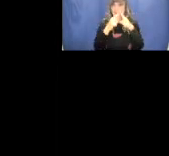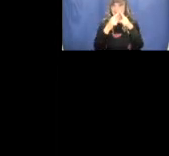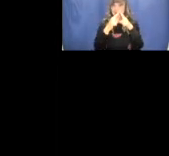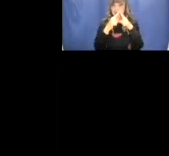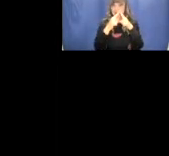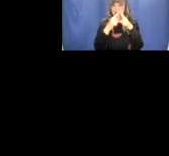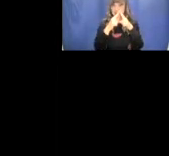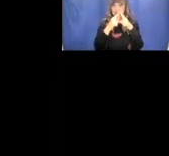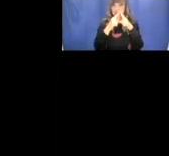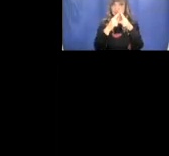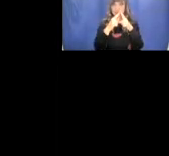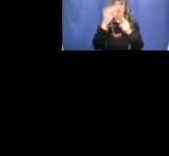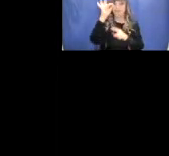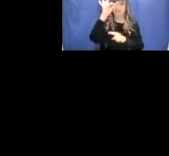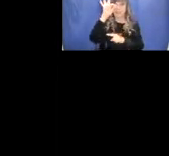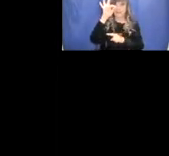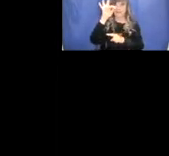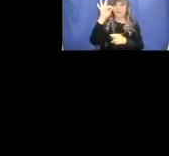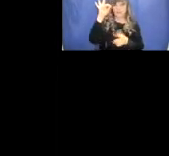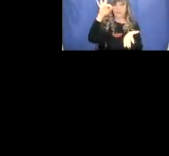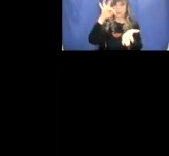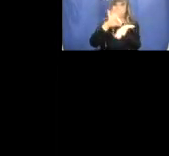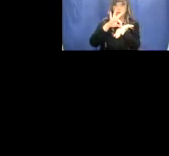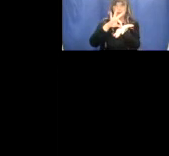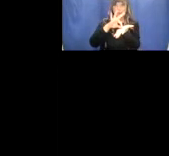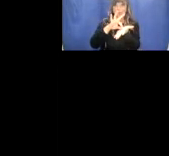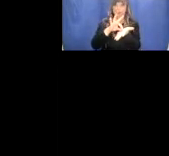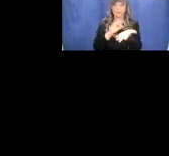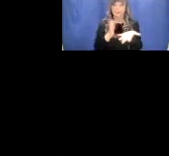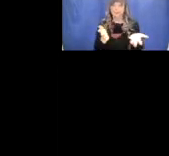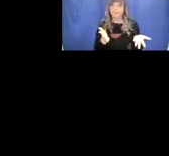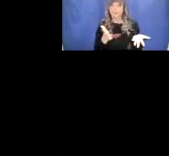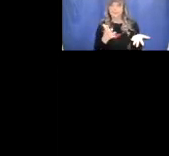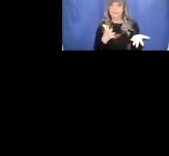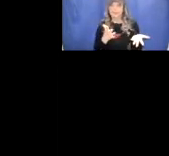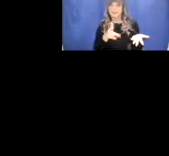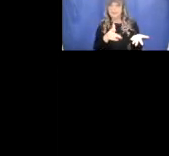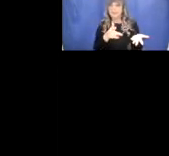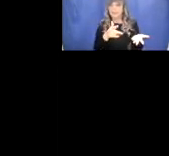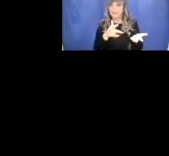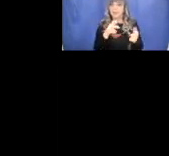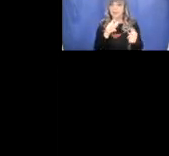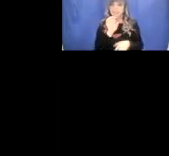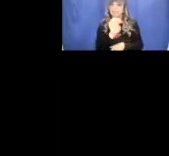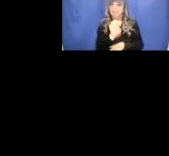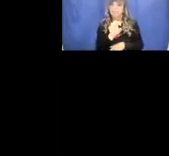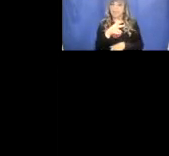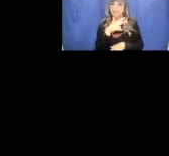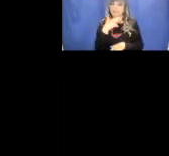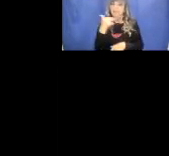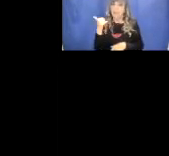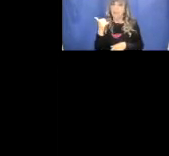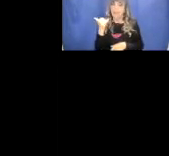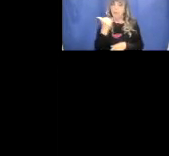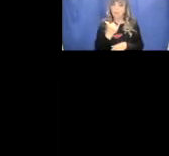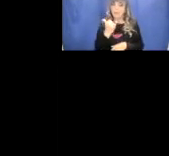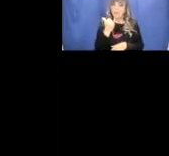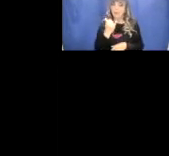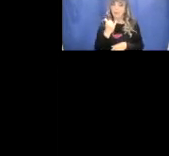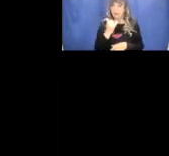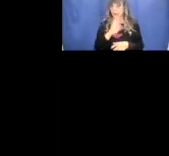e rimane descritta questa figura in giallo il piccolo che è completamente un'altra